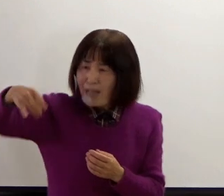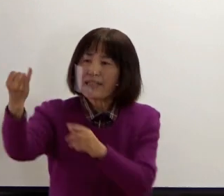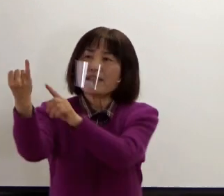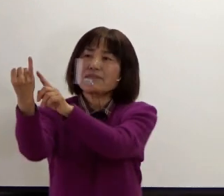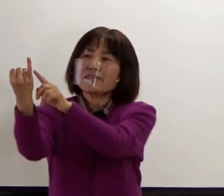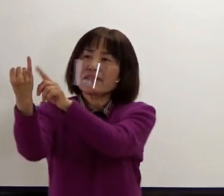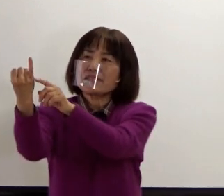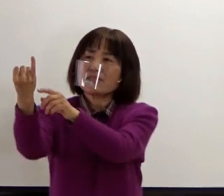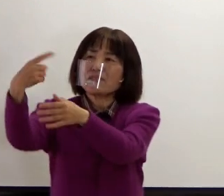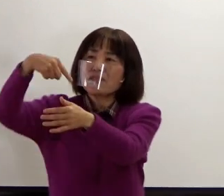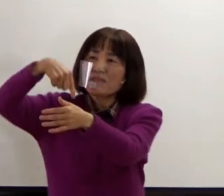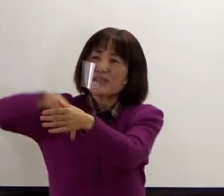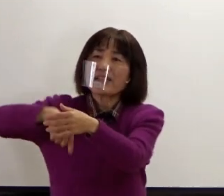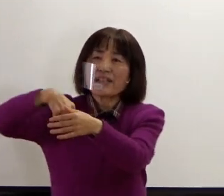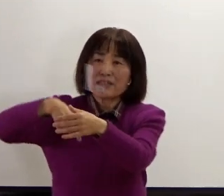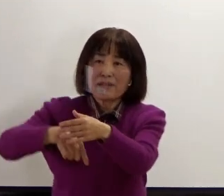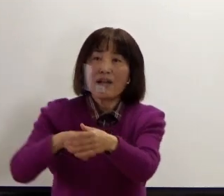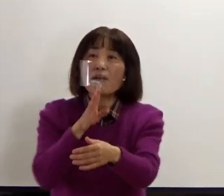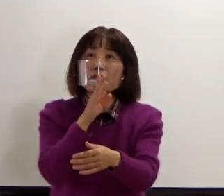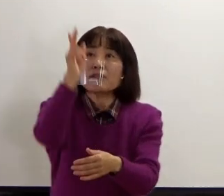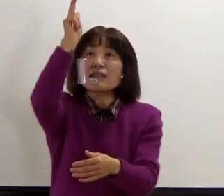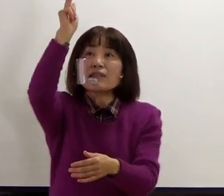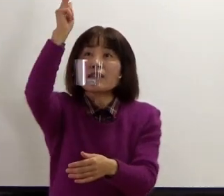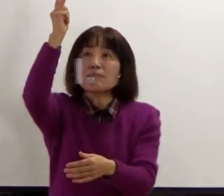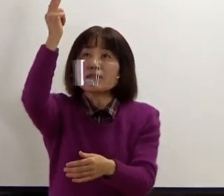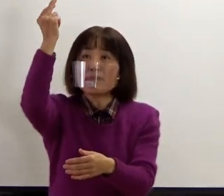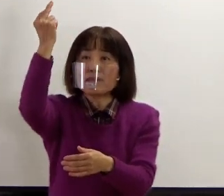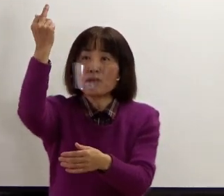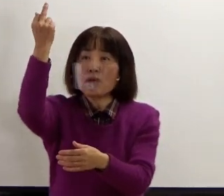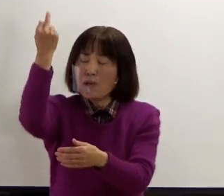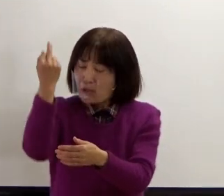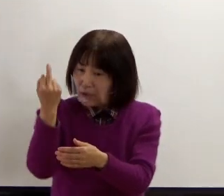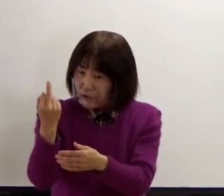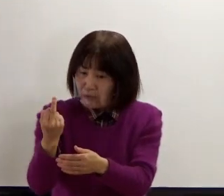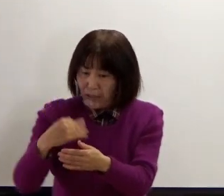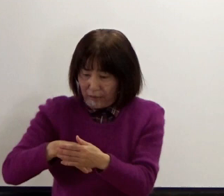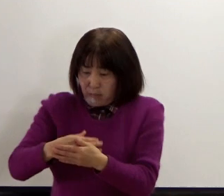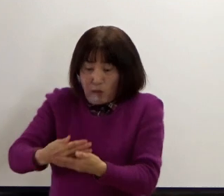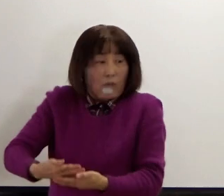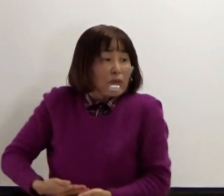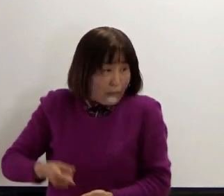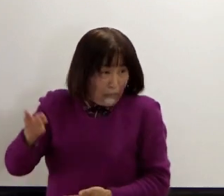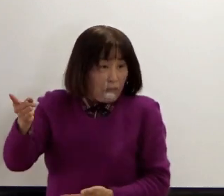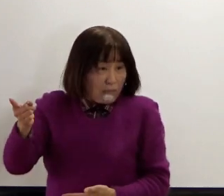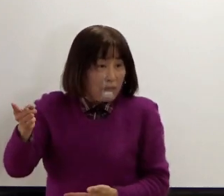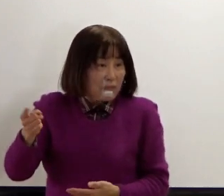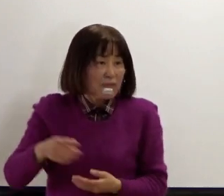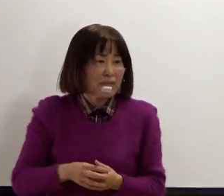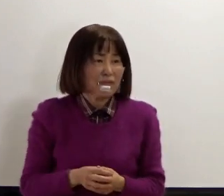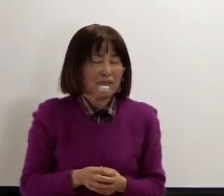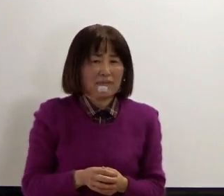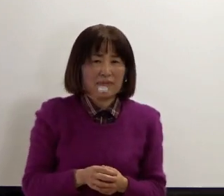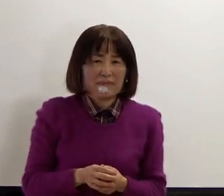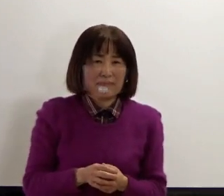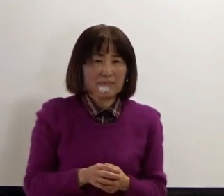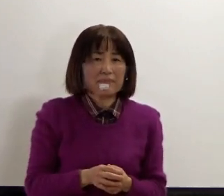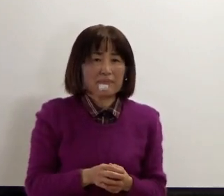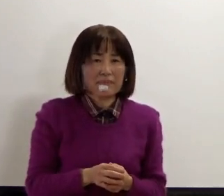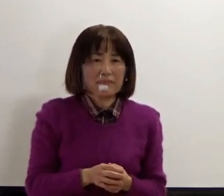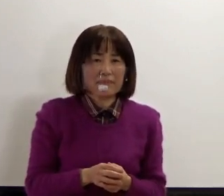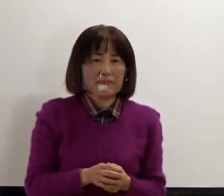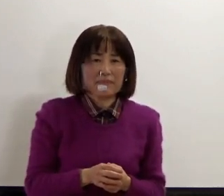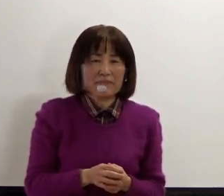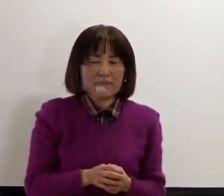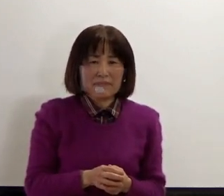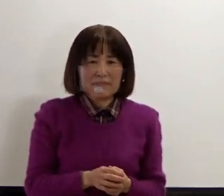リアがそう伝えたのかね、そっちが可能性は高いと思いますけども、いやエリサベト、実は私のところに天使が現れて子供